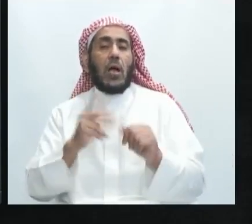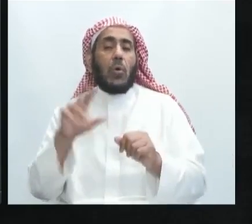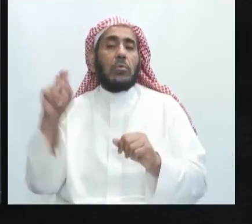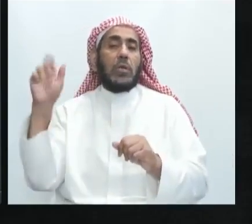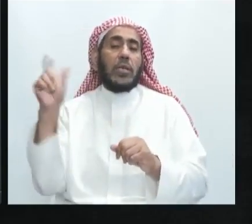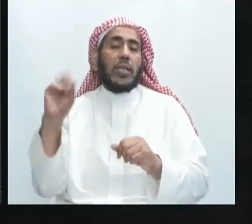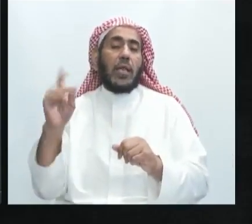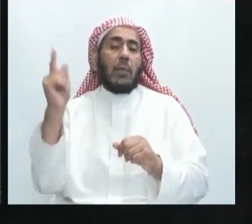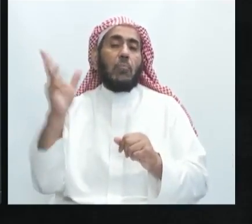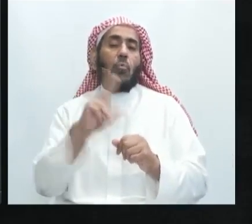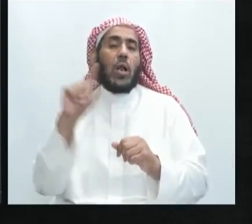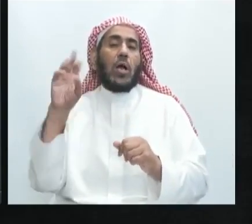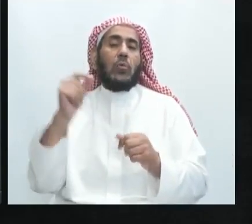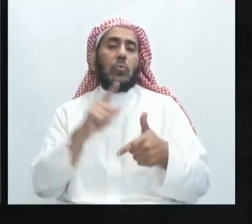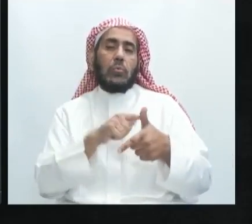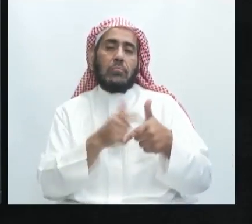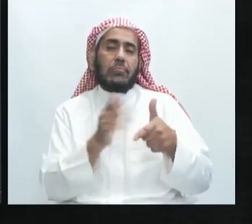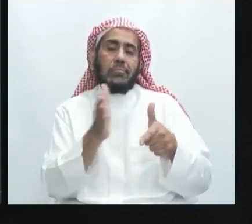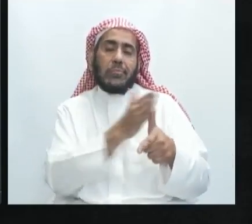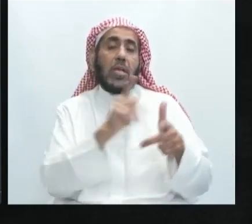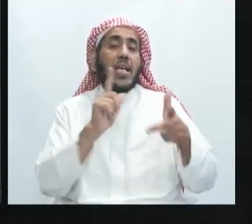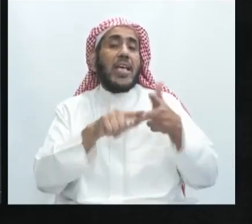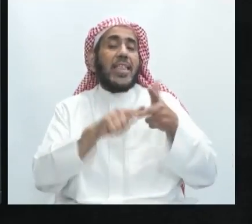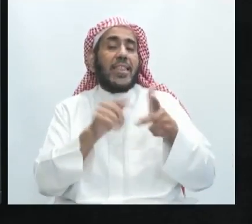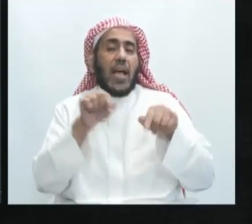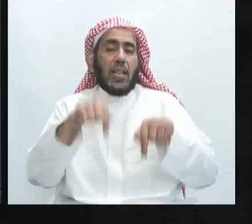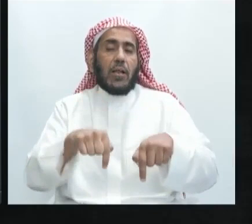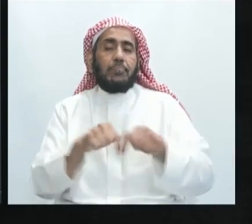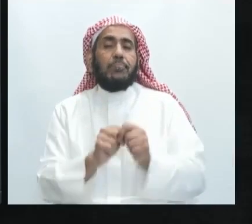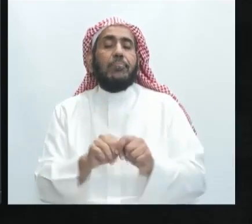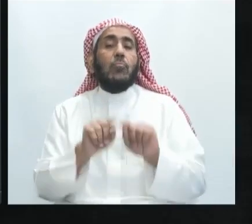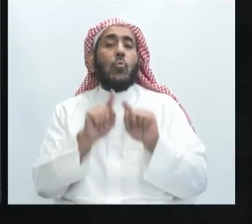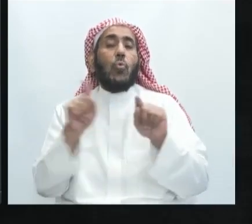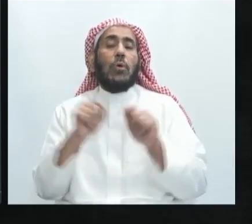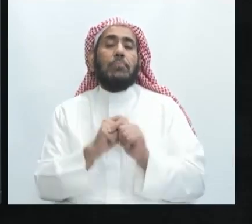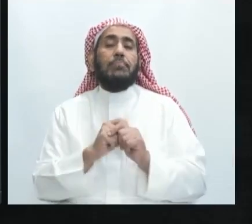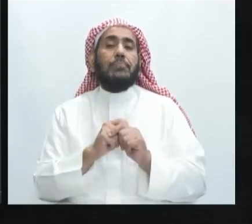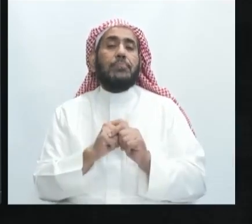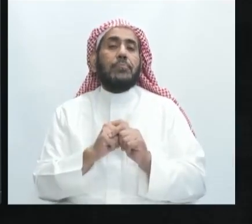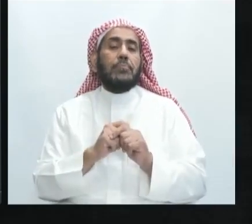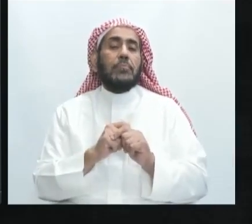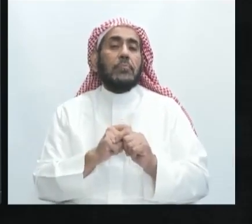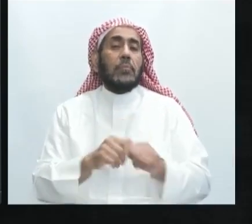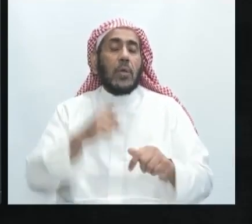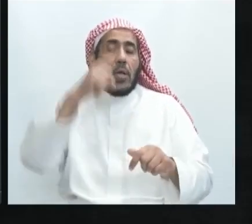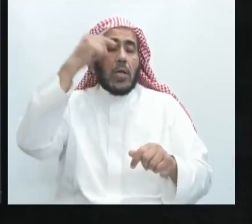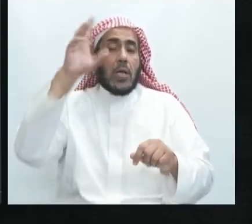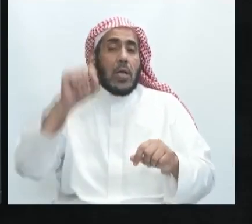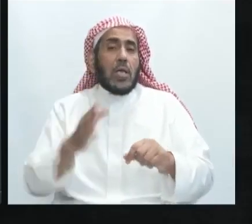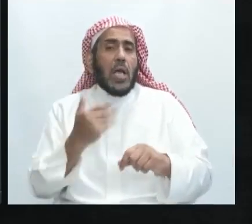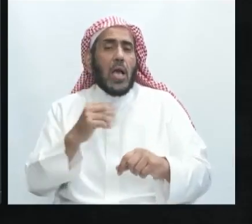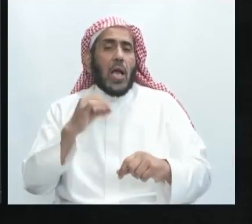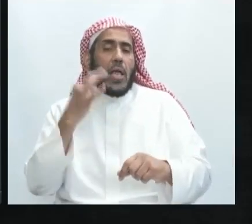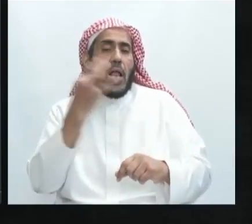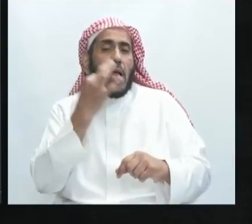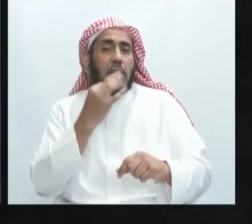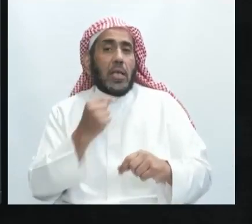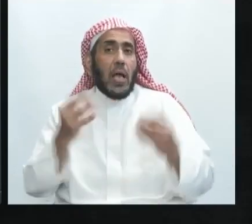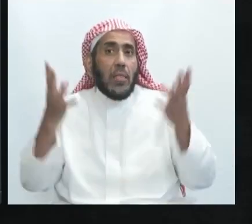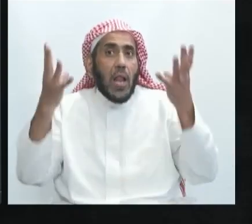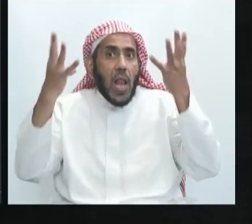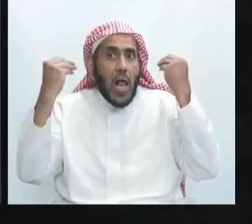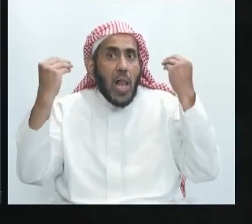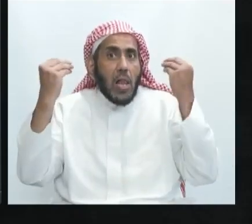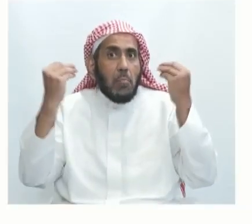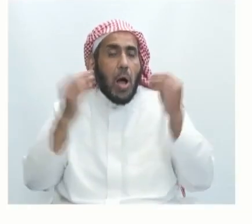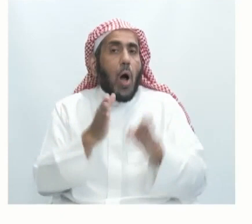مصطلح النظام مصطلح القانون الامر الثالث ما هو الامر الثالث في ما ذكرنا اذا كان الحديث عن علمي